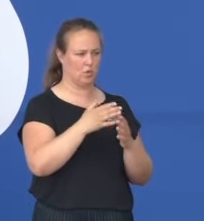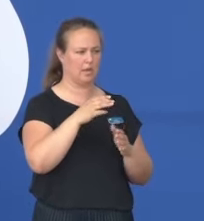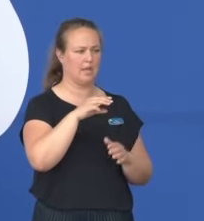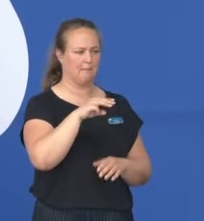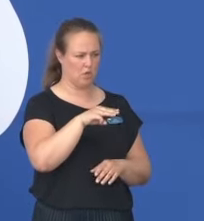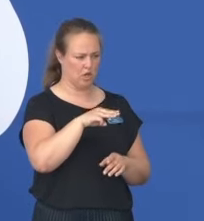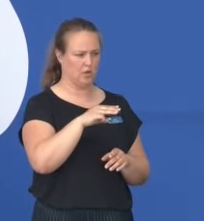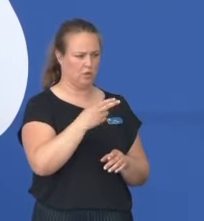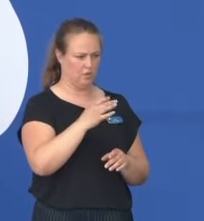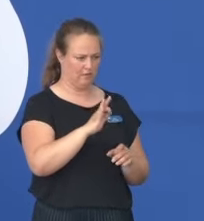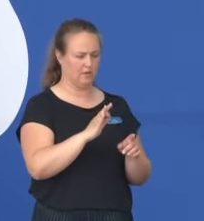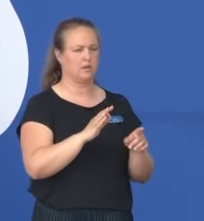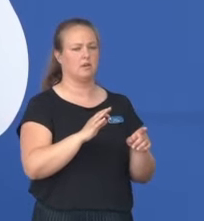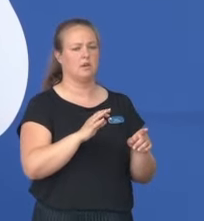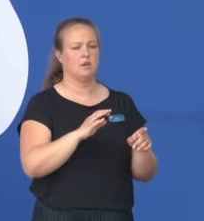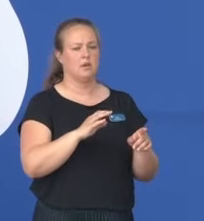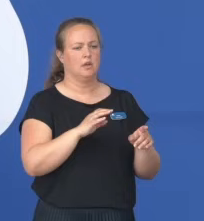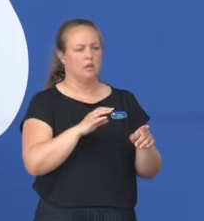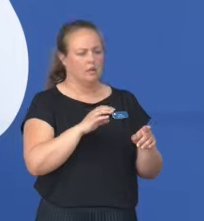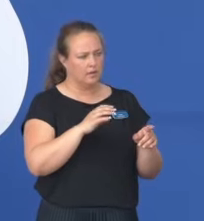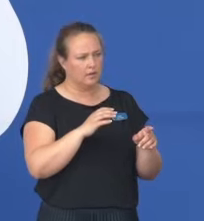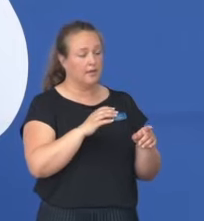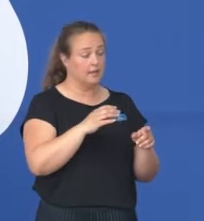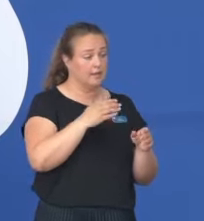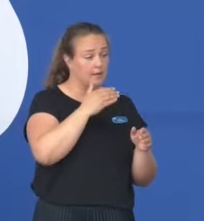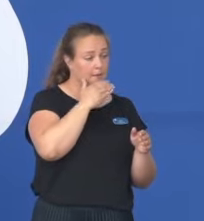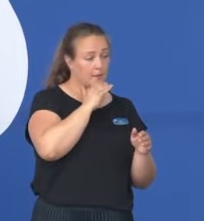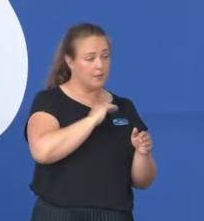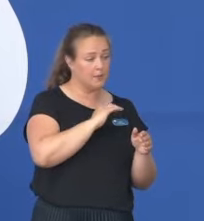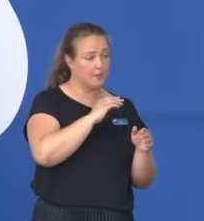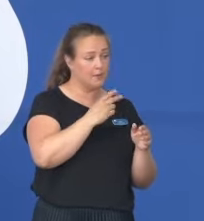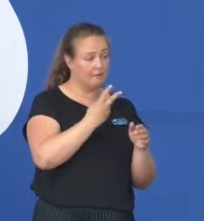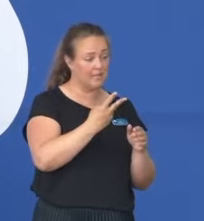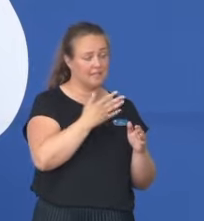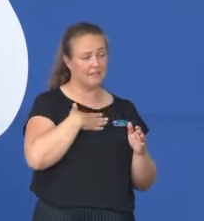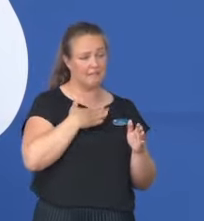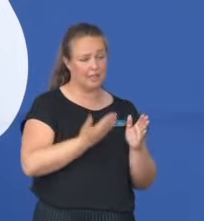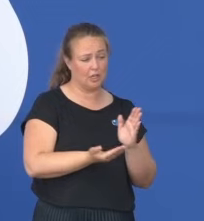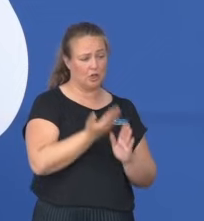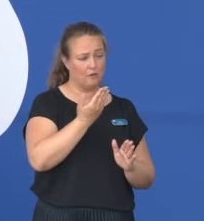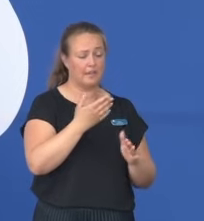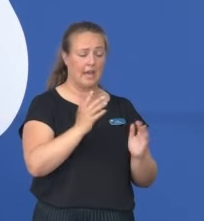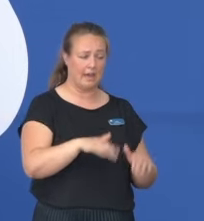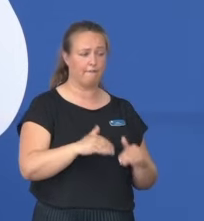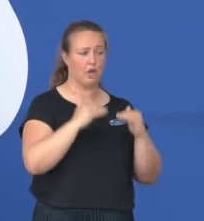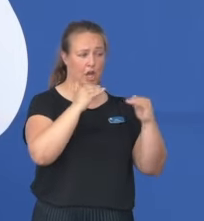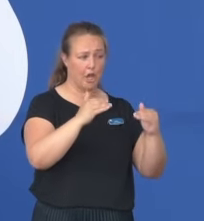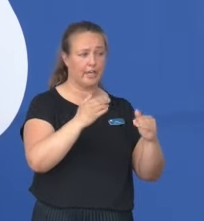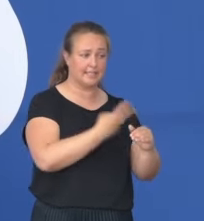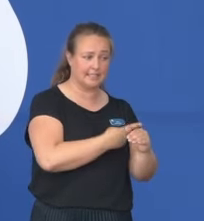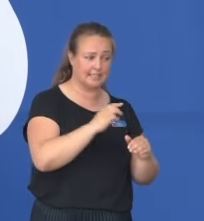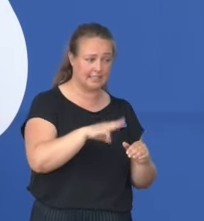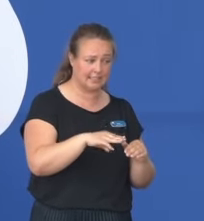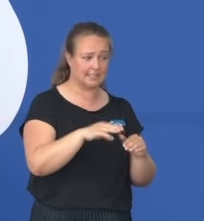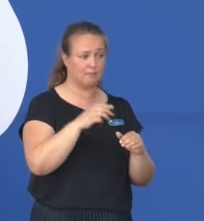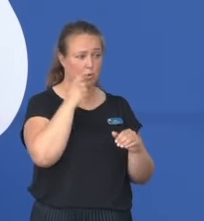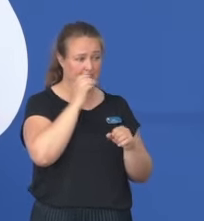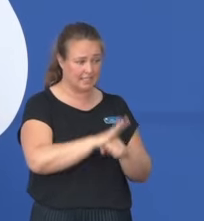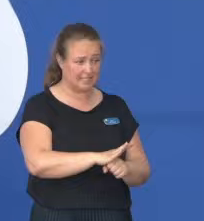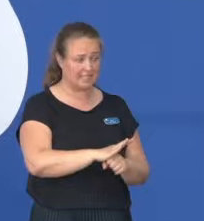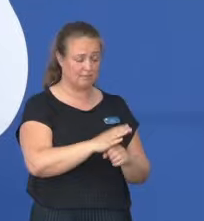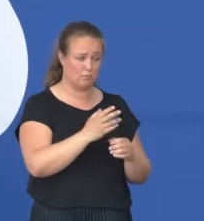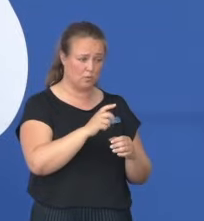ungdomsförbundet. Ung Vänster här väljer att lyfta då, apropå låg tilltro att det skulle vara ökad rasism och sexism i samhället som en grund av det vissa har det svårt. Vad